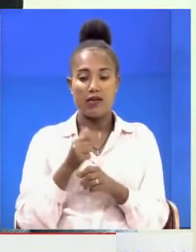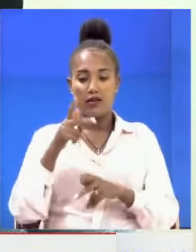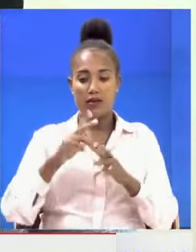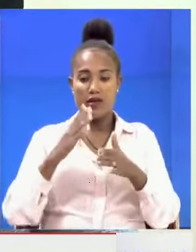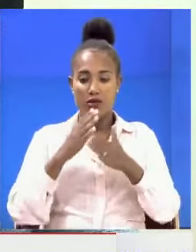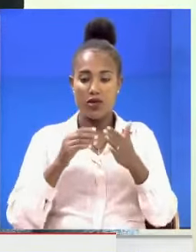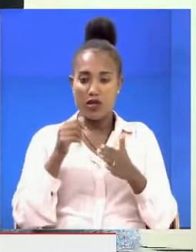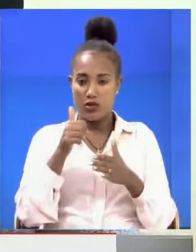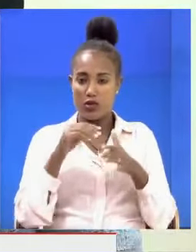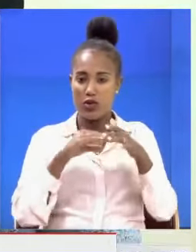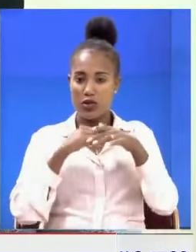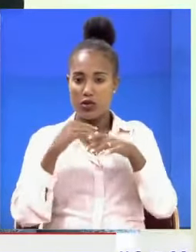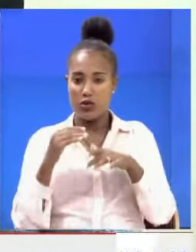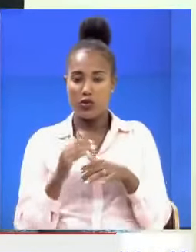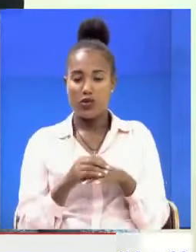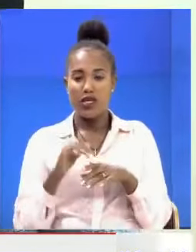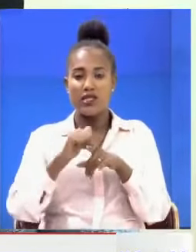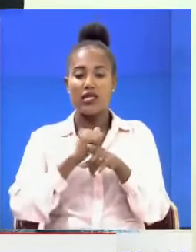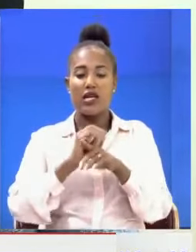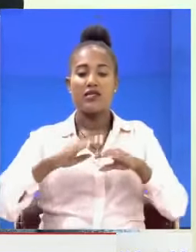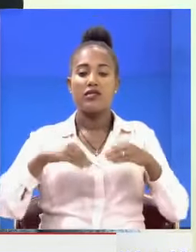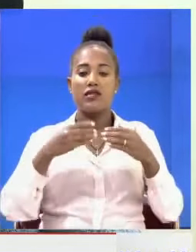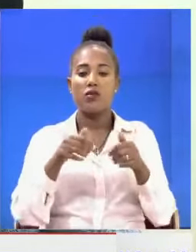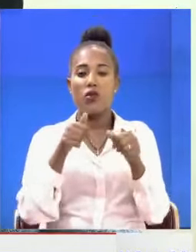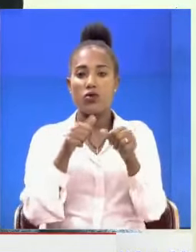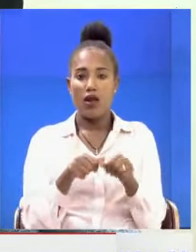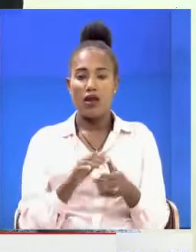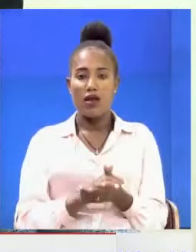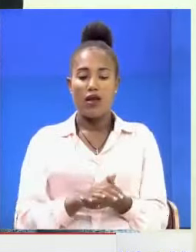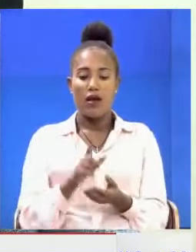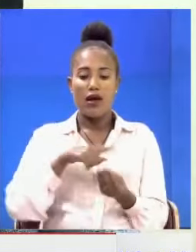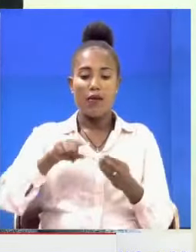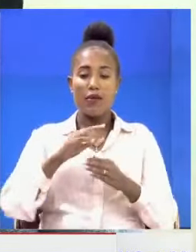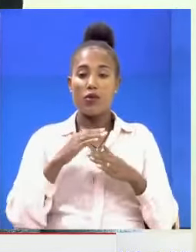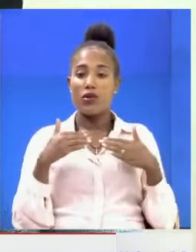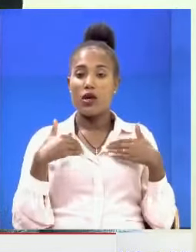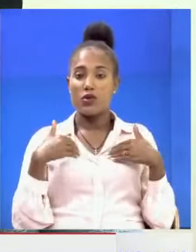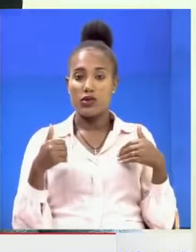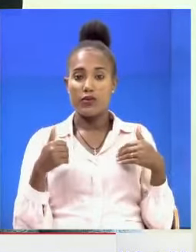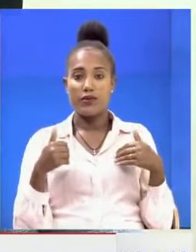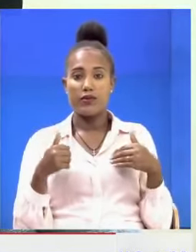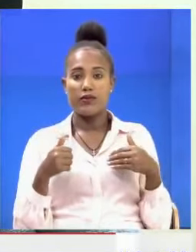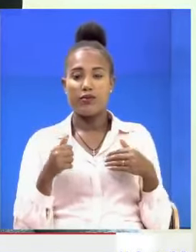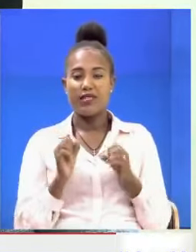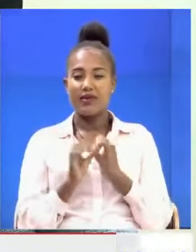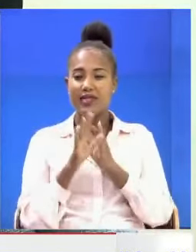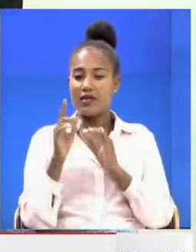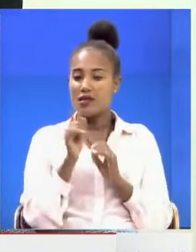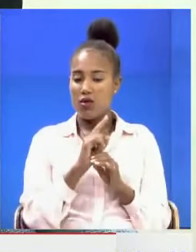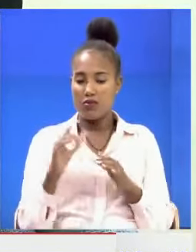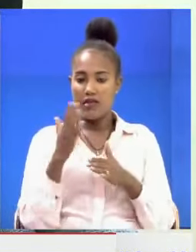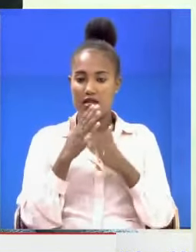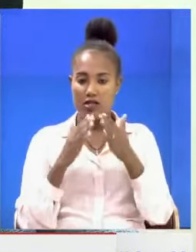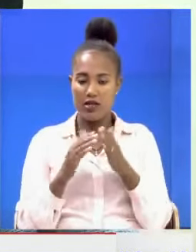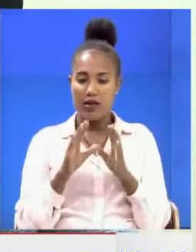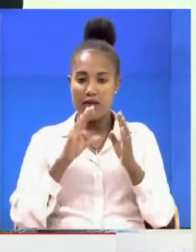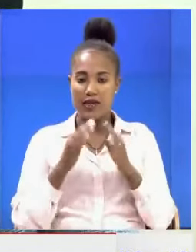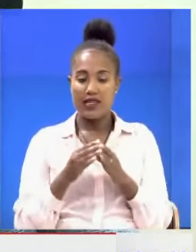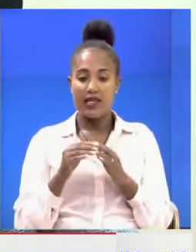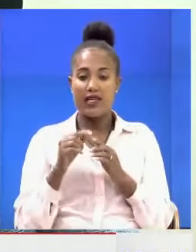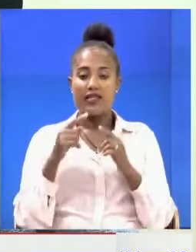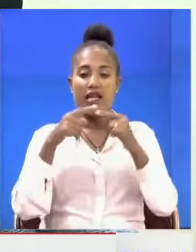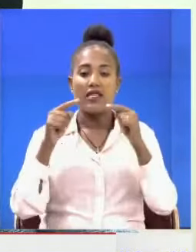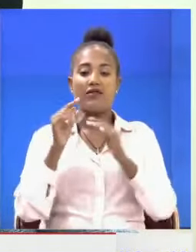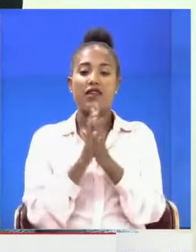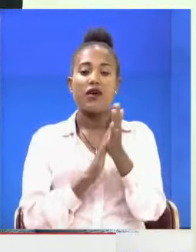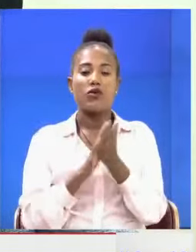የራሳቸውን ሚና እንዲወጡ ስልጠና ሲሰጥ ቆይቷል። አካባቢ ወጣቶችም በተበተነ ሳይሆን በተደራጀ መንገድ የጥላትን ፍላጎት